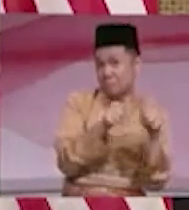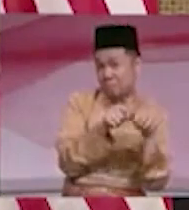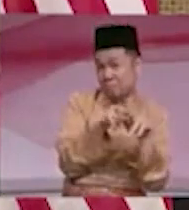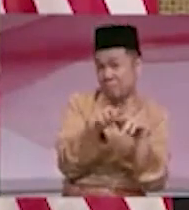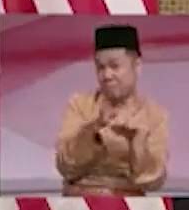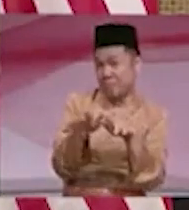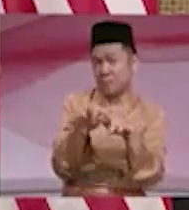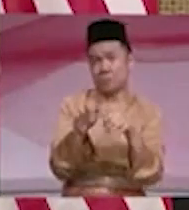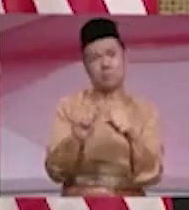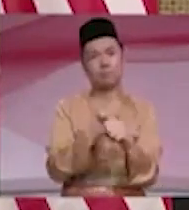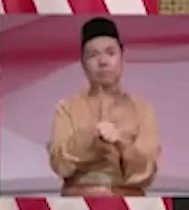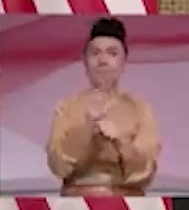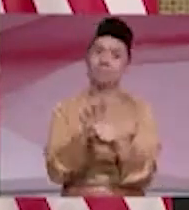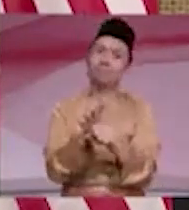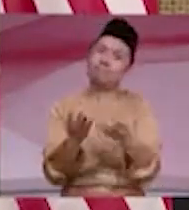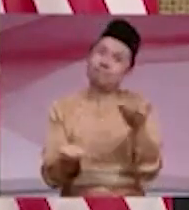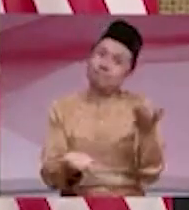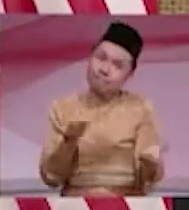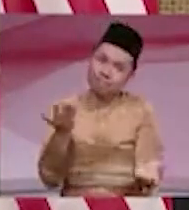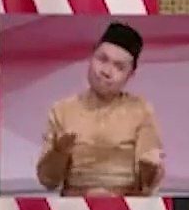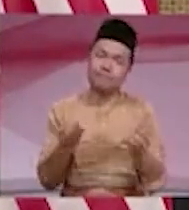positif komik